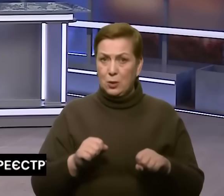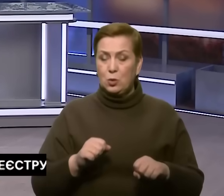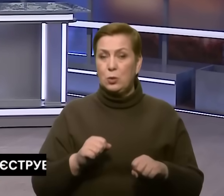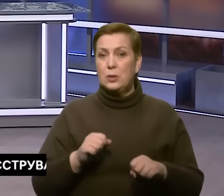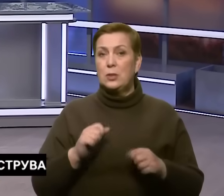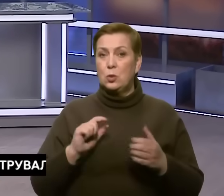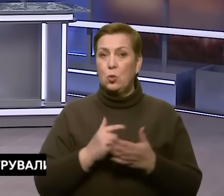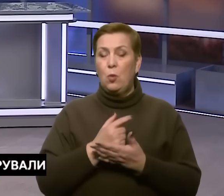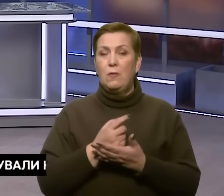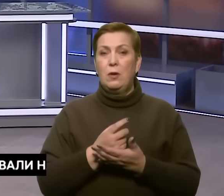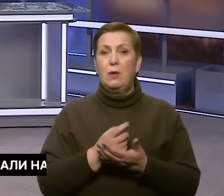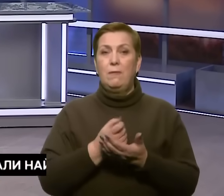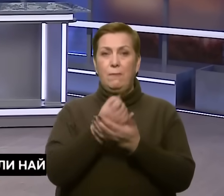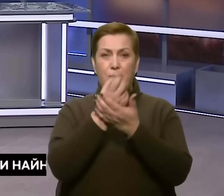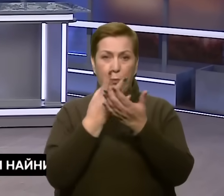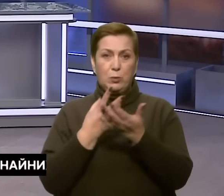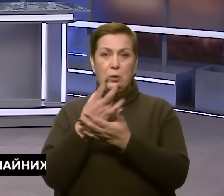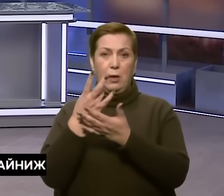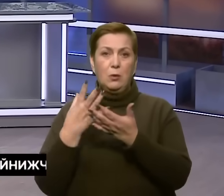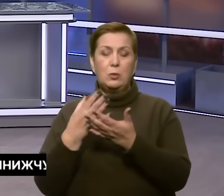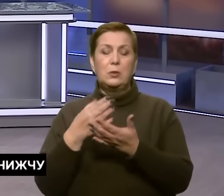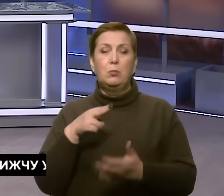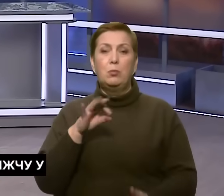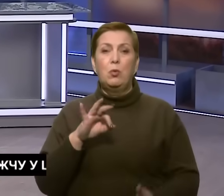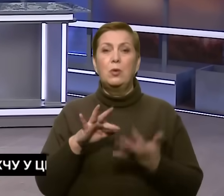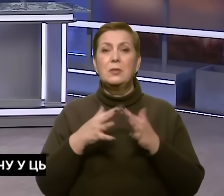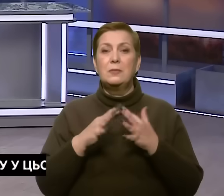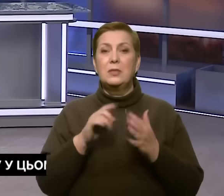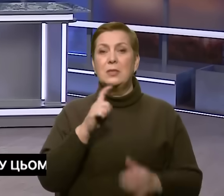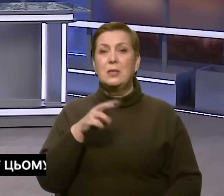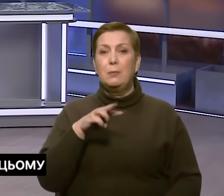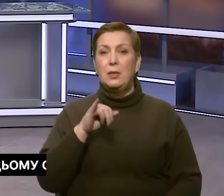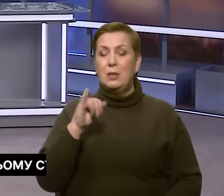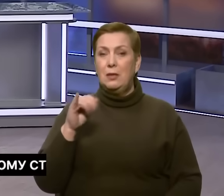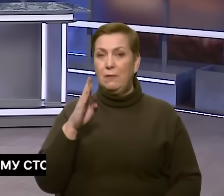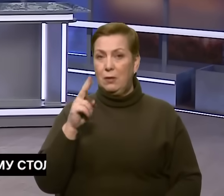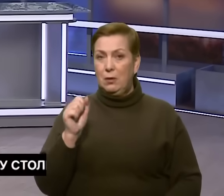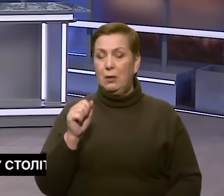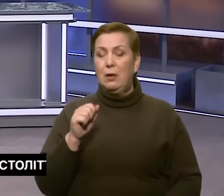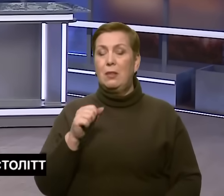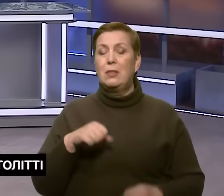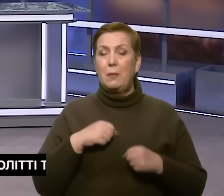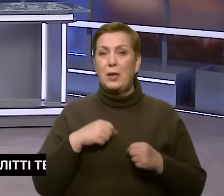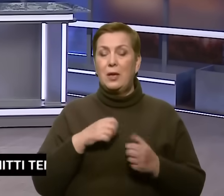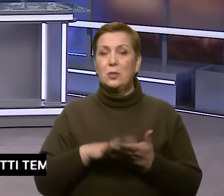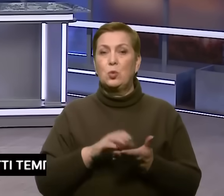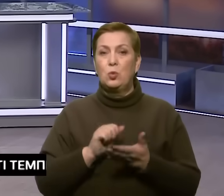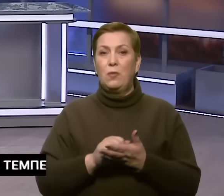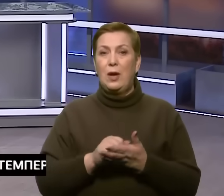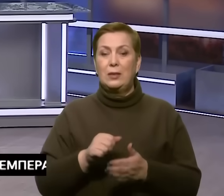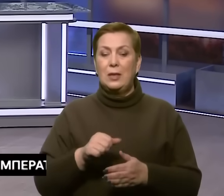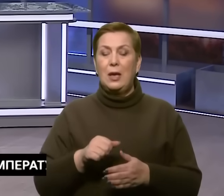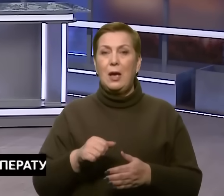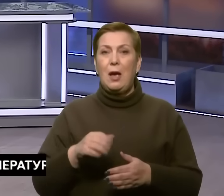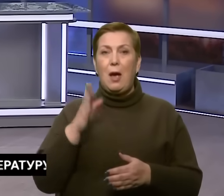знову випустили каби по Зміївці, зокрема, і намагалися руйнувати берегову лінію